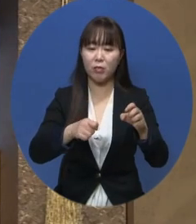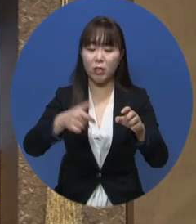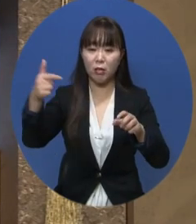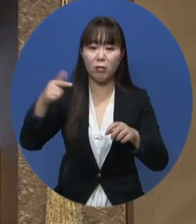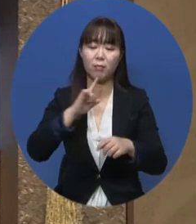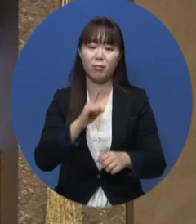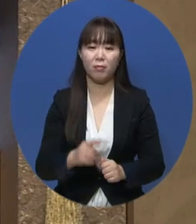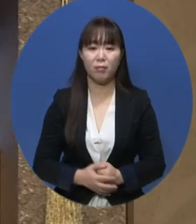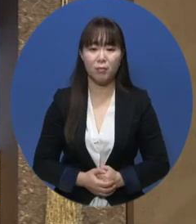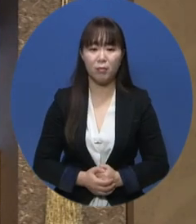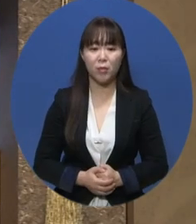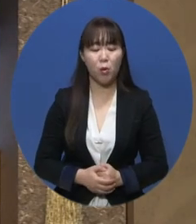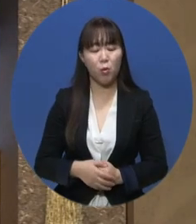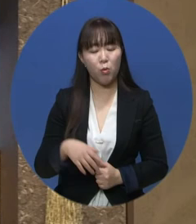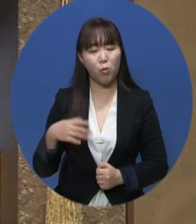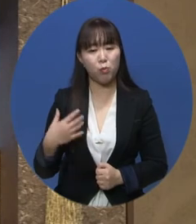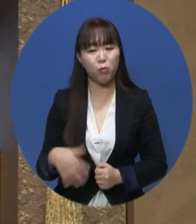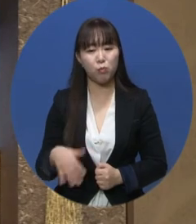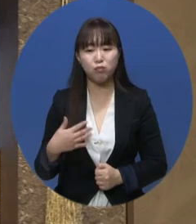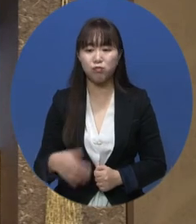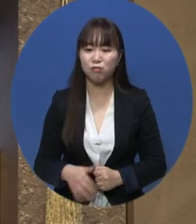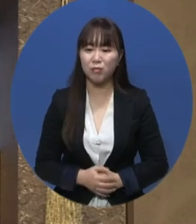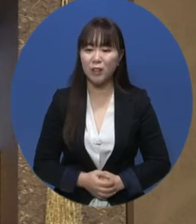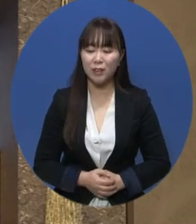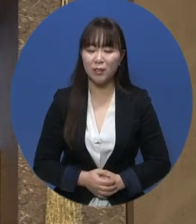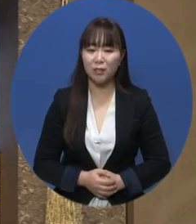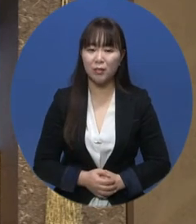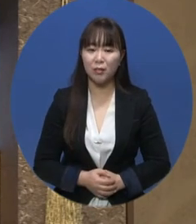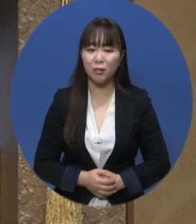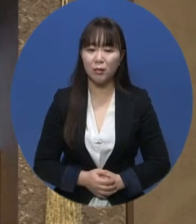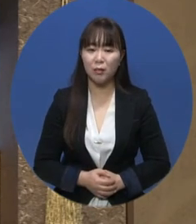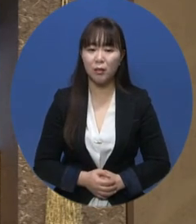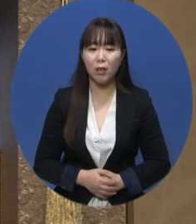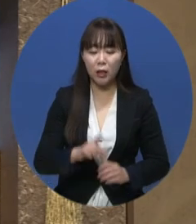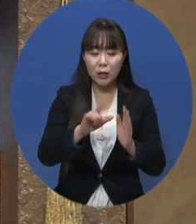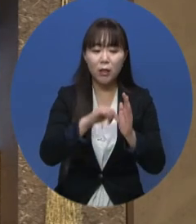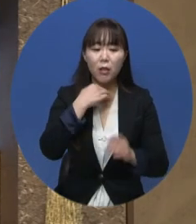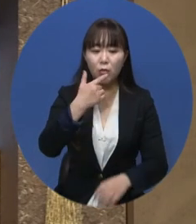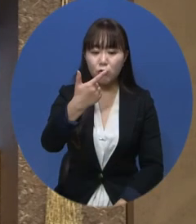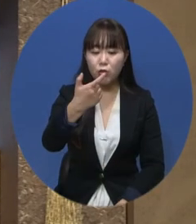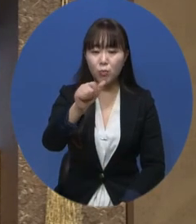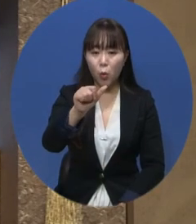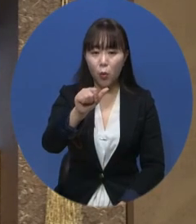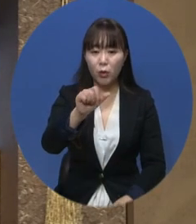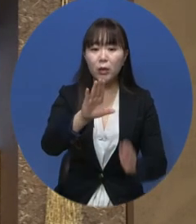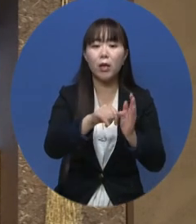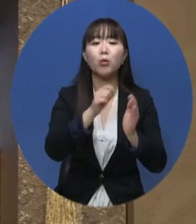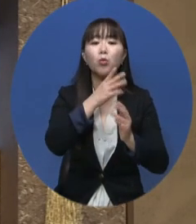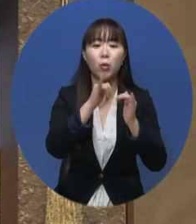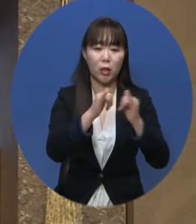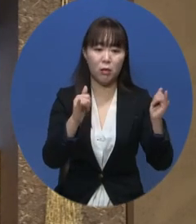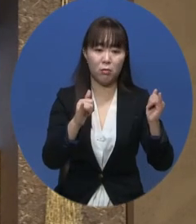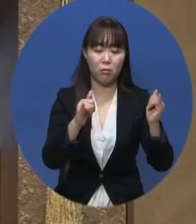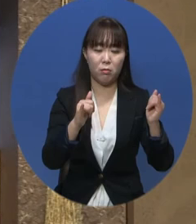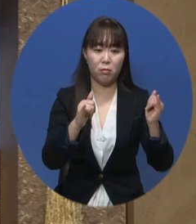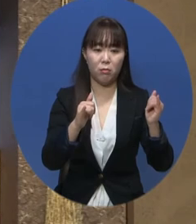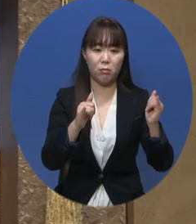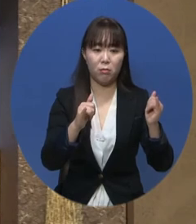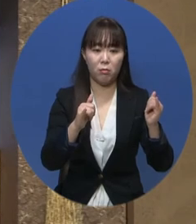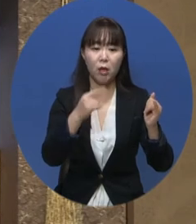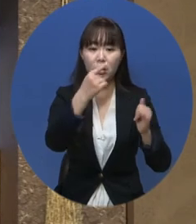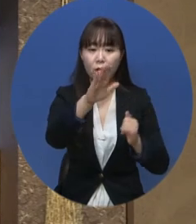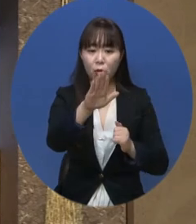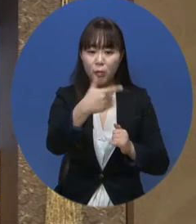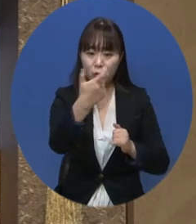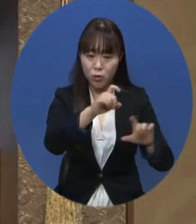늘어난 겁니다. 네, 대단하네요. 그렇죠. 근데 그때도 65세가 노인이었어요. 그러니까